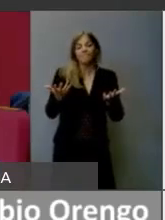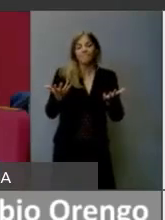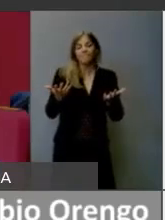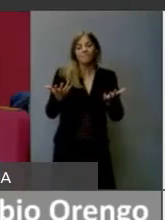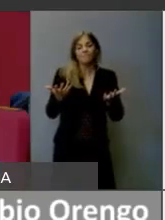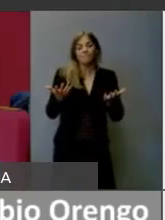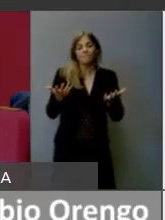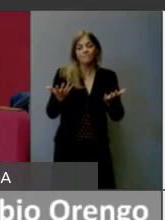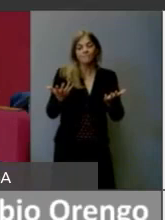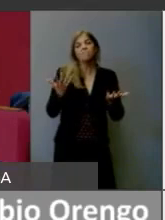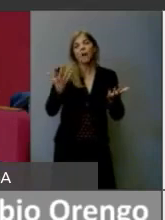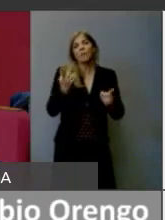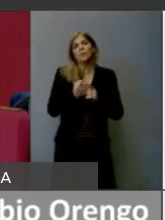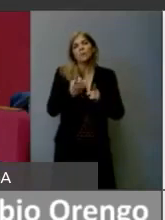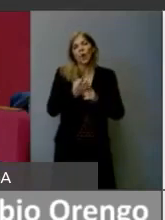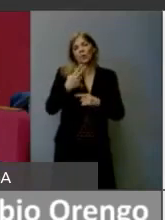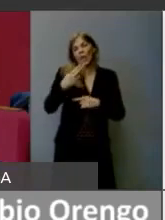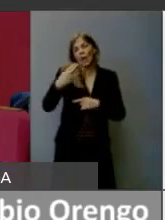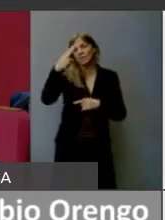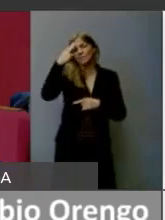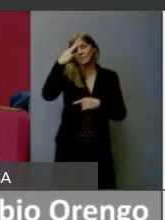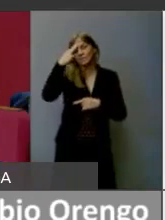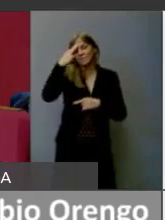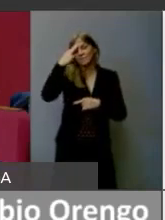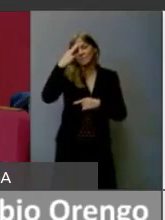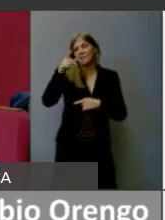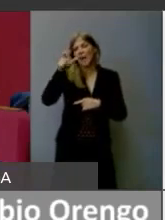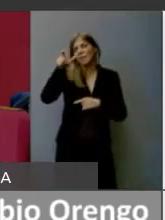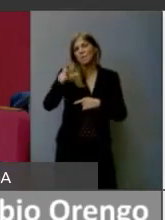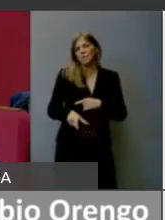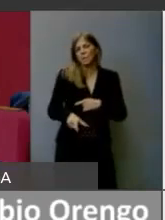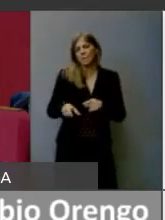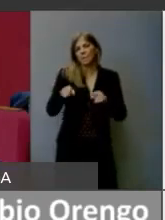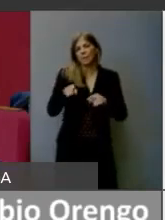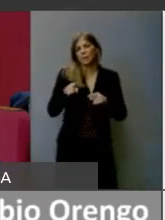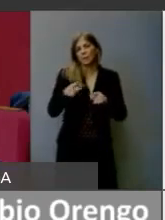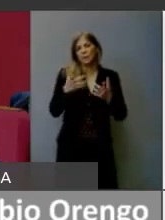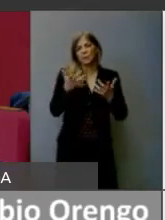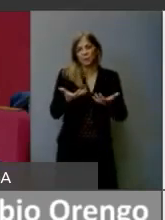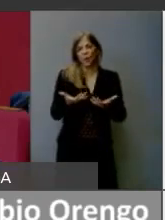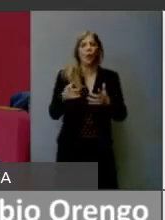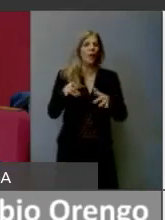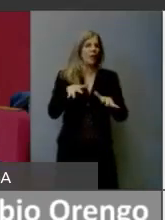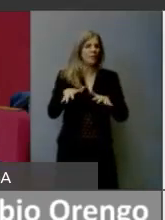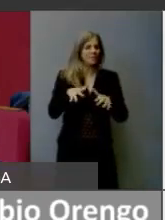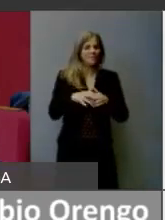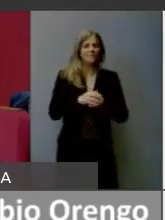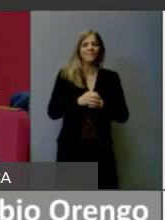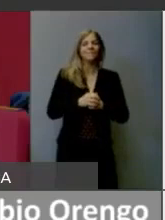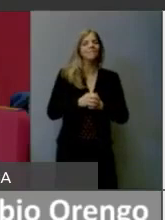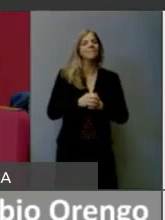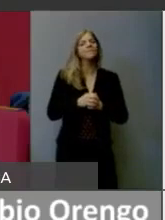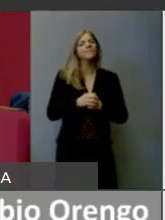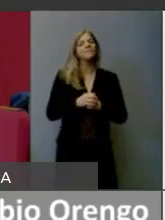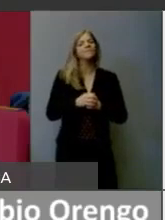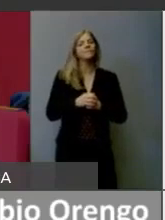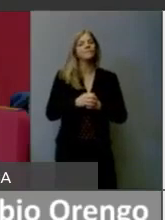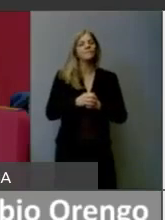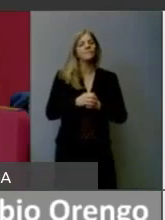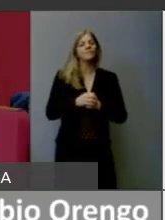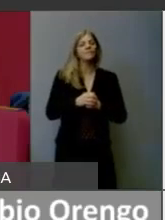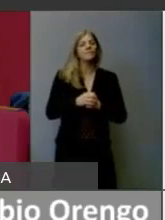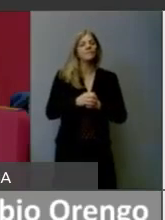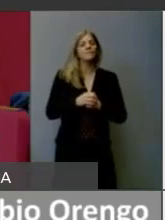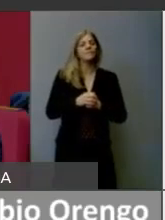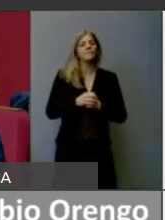e ricordare ancora una volta quali siano stati gli adempimenti da parte dell'amministrazione e dell'assessorato competente.